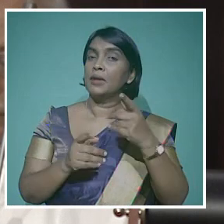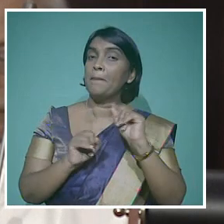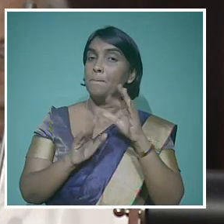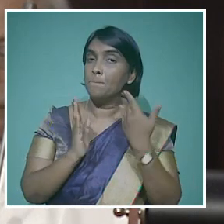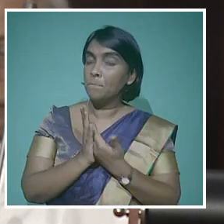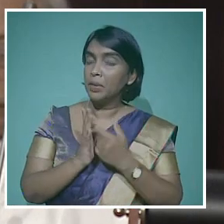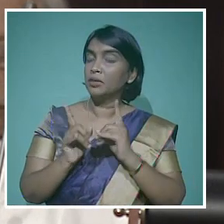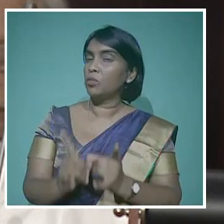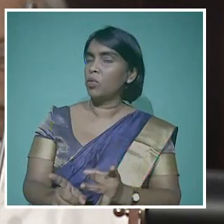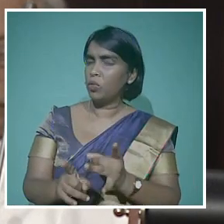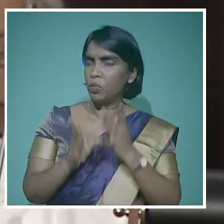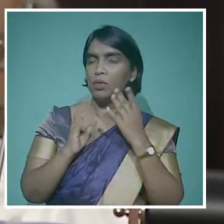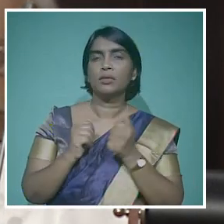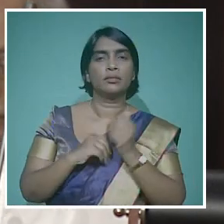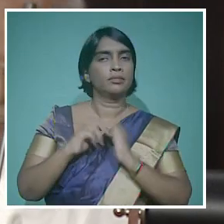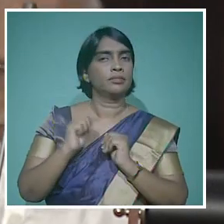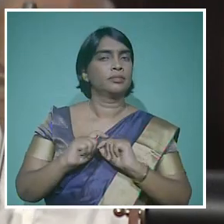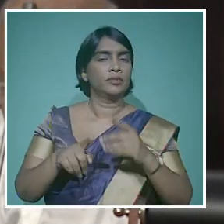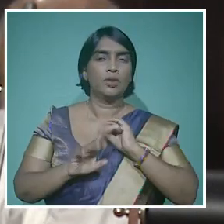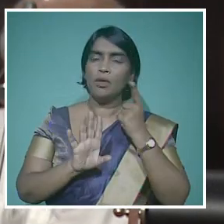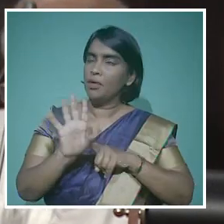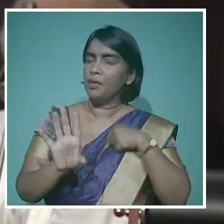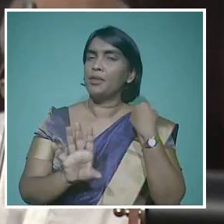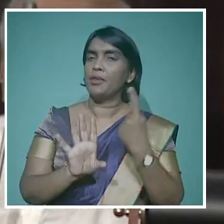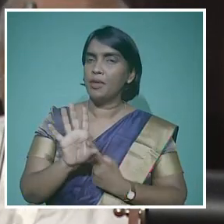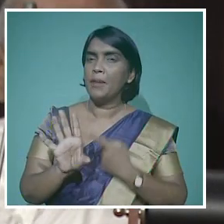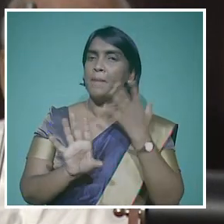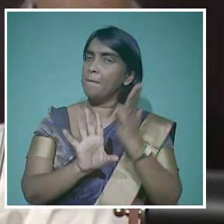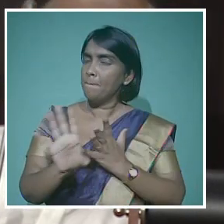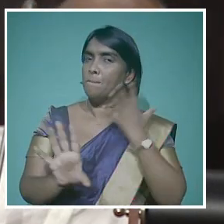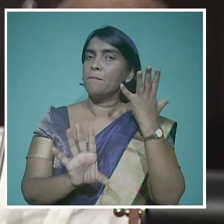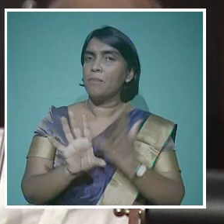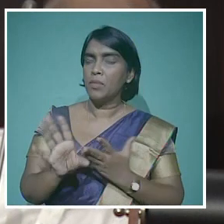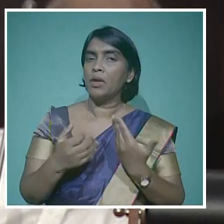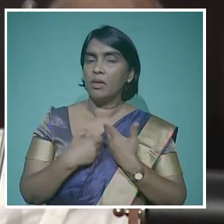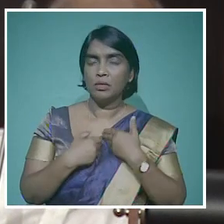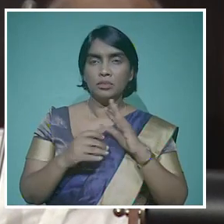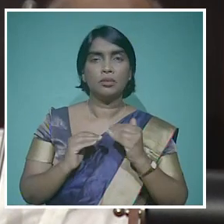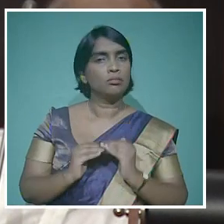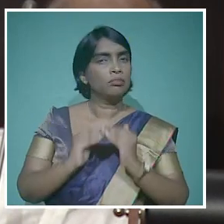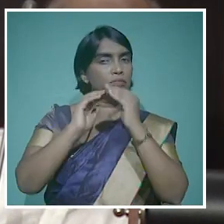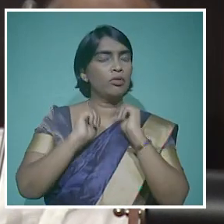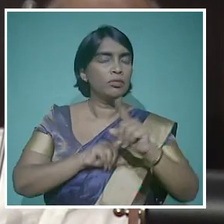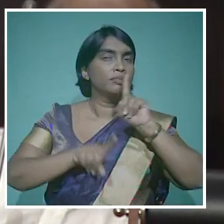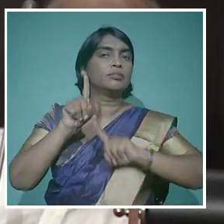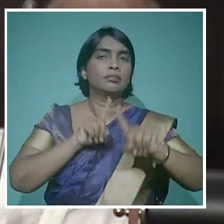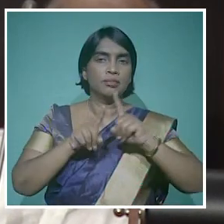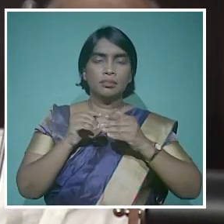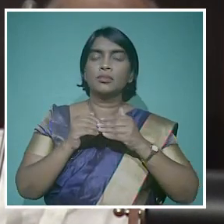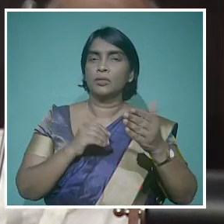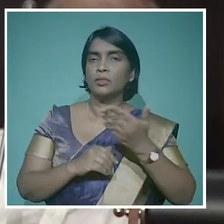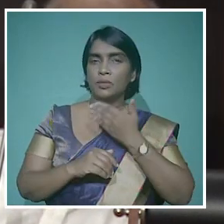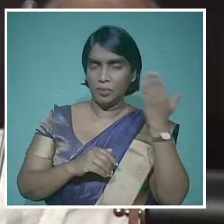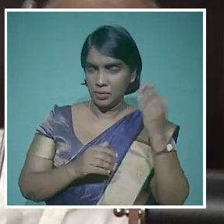ප්‍රතිපත්ති රාමුව ක්‍රියාත්මක කරන සෑම වසර 5කට වරක් අපට අපේ ප්‍රගතිය සමාලෝචනය කරන්නට